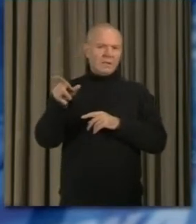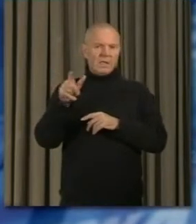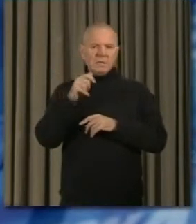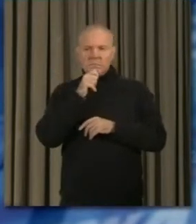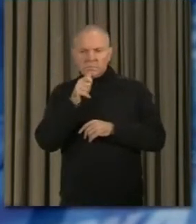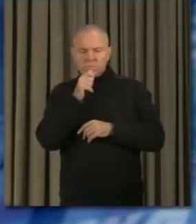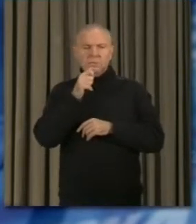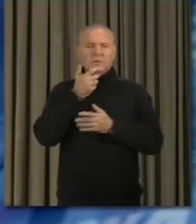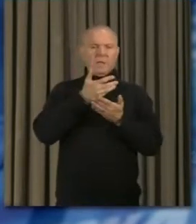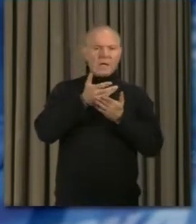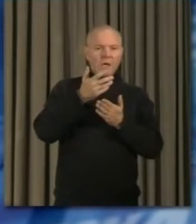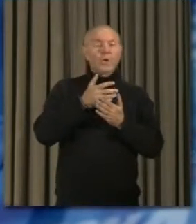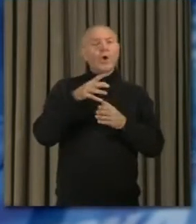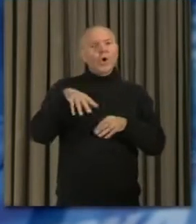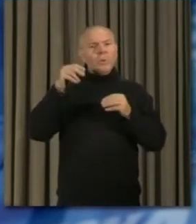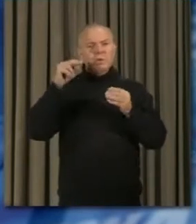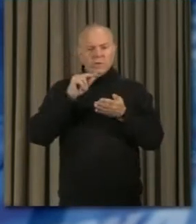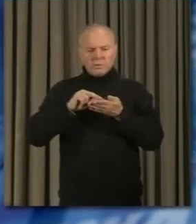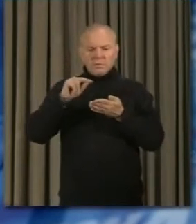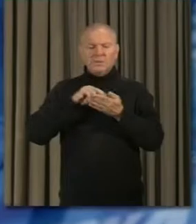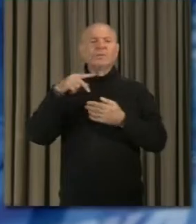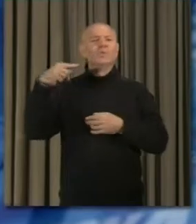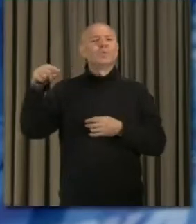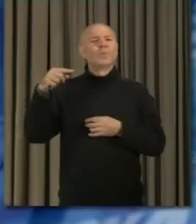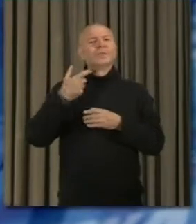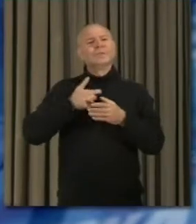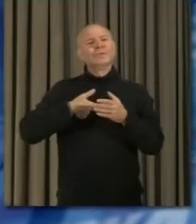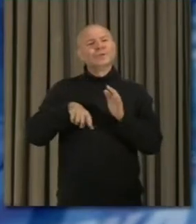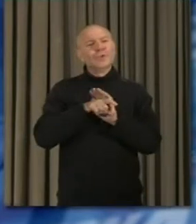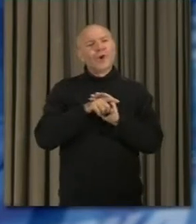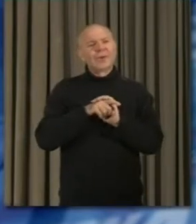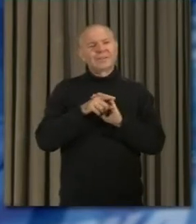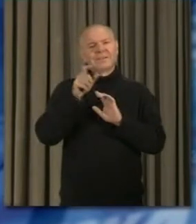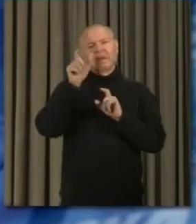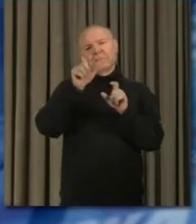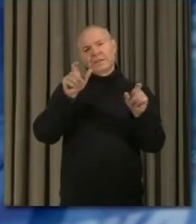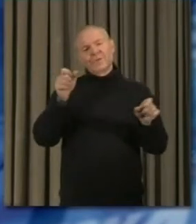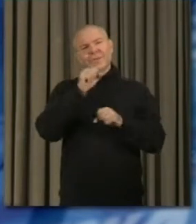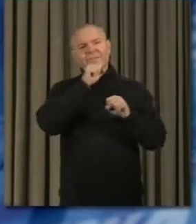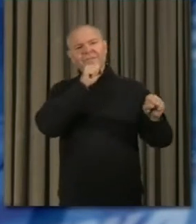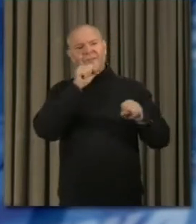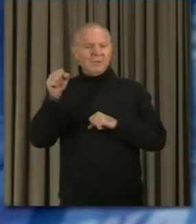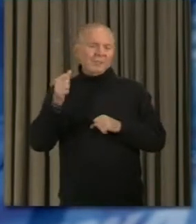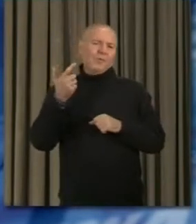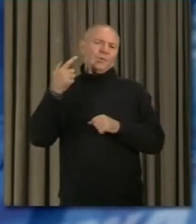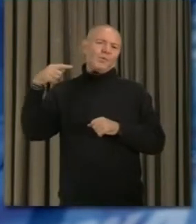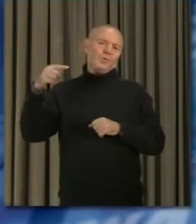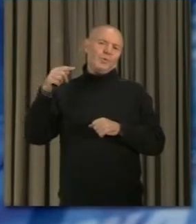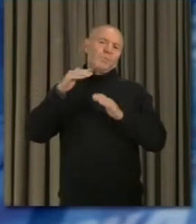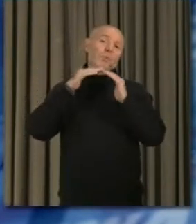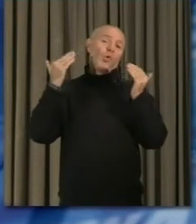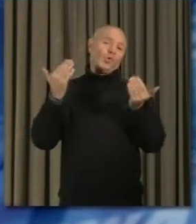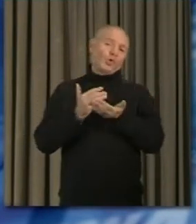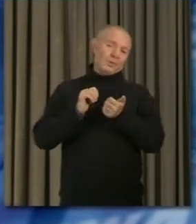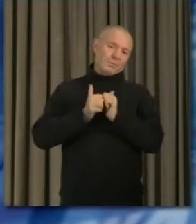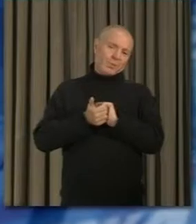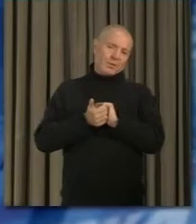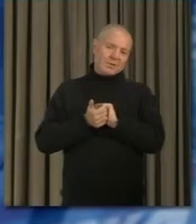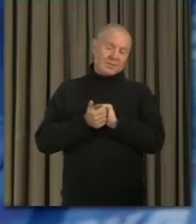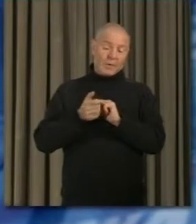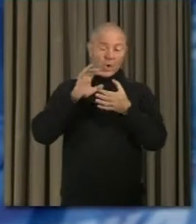raccontare alcune storie belle di personaggi che hanno fatto la tradizione sportiva nel mondo e le